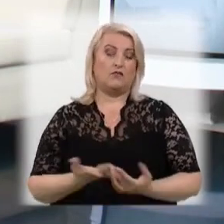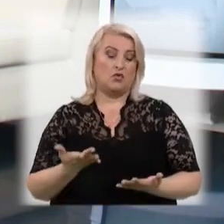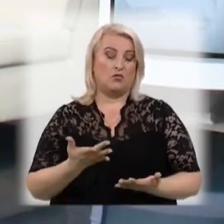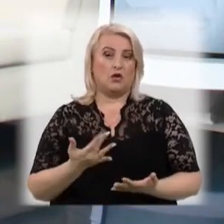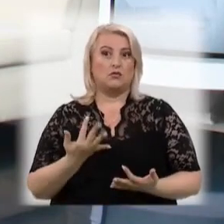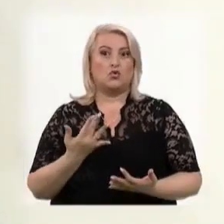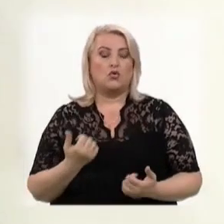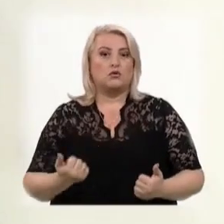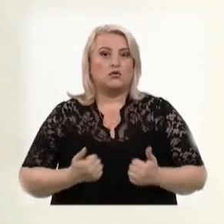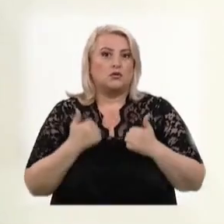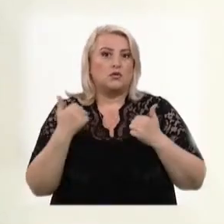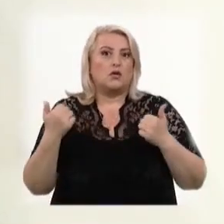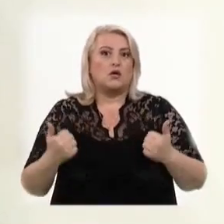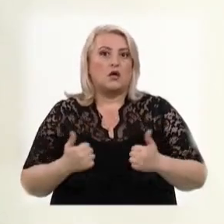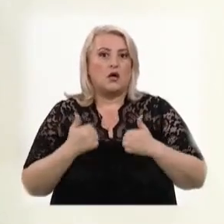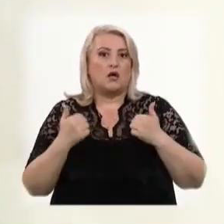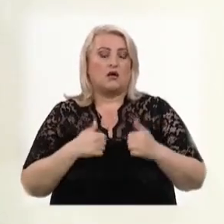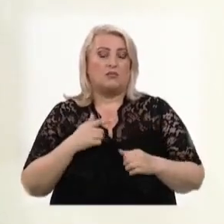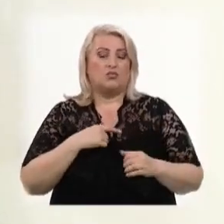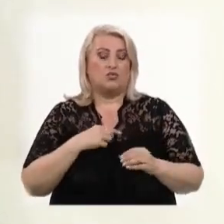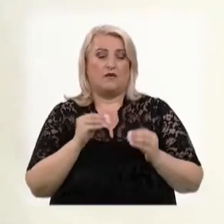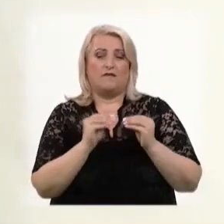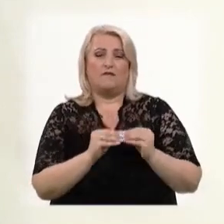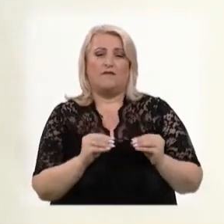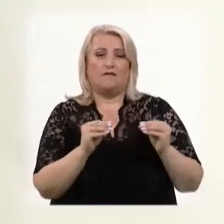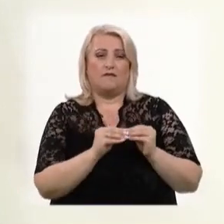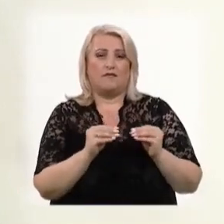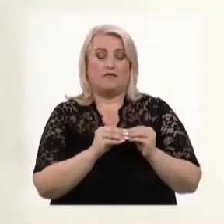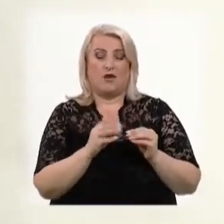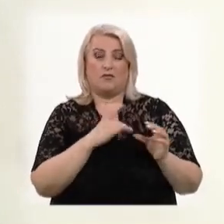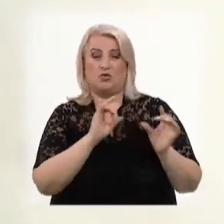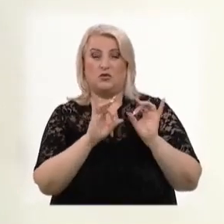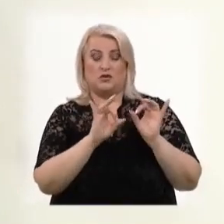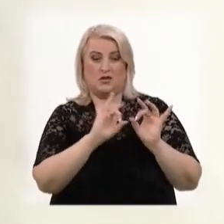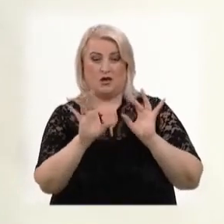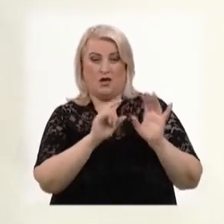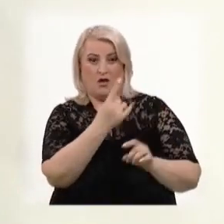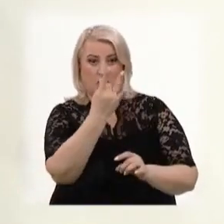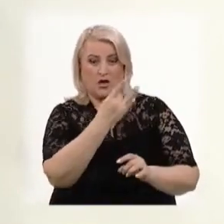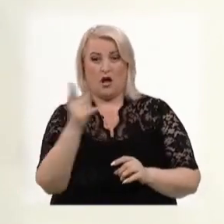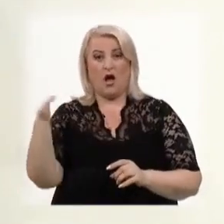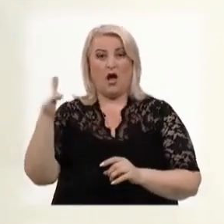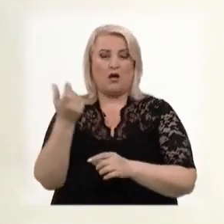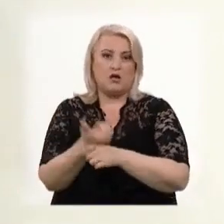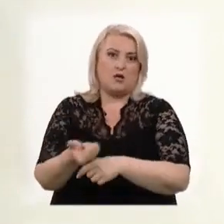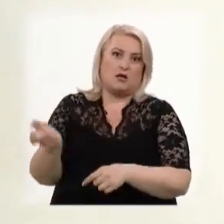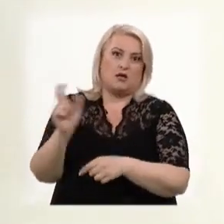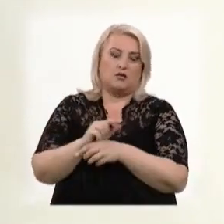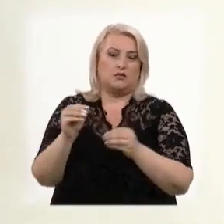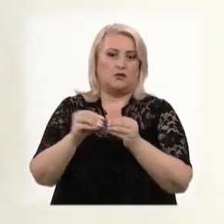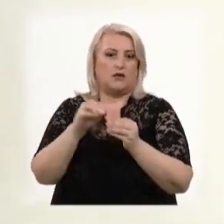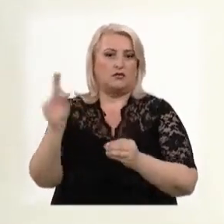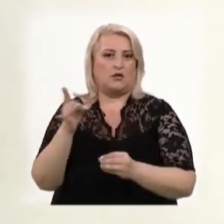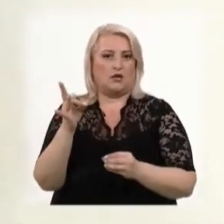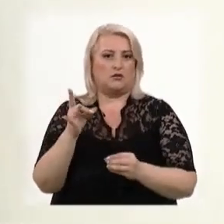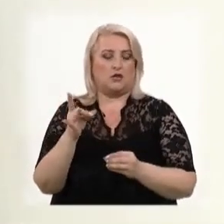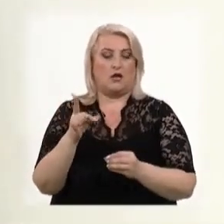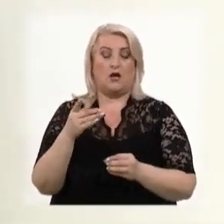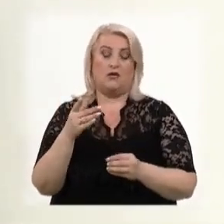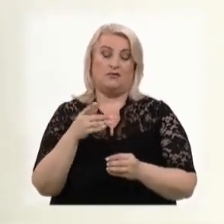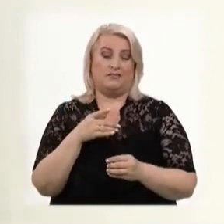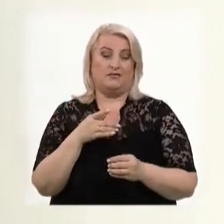algoritmul te va ține aici Deci tu o să te așezi o dată dar eu de 10 de acum mai mare probabilitate Tu ai cumpărat la mine